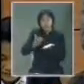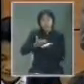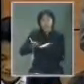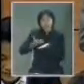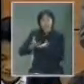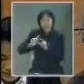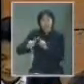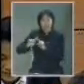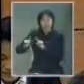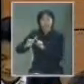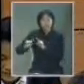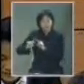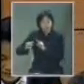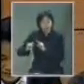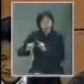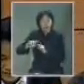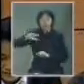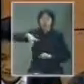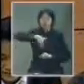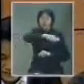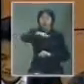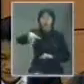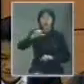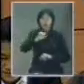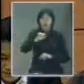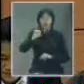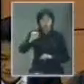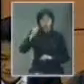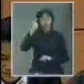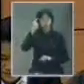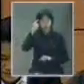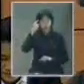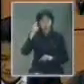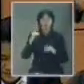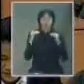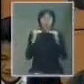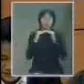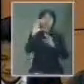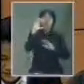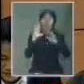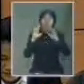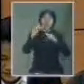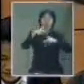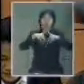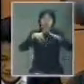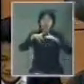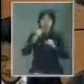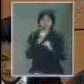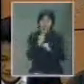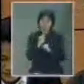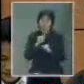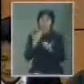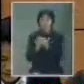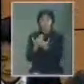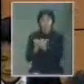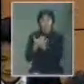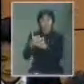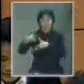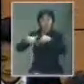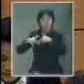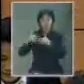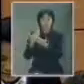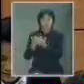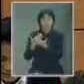ษฎรที่เคารพครับการที่ระบบประชาธิปไตยวางกฎเกณฑ์ไว้ว่าเงินของประชาชนนั้นต้องผ่านเข้ามาในสภ